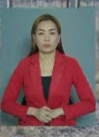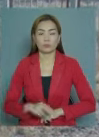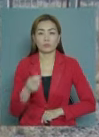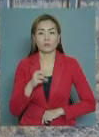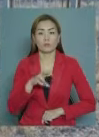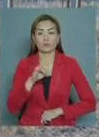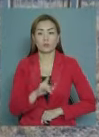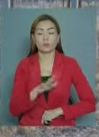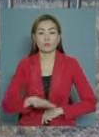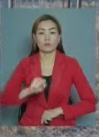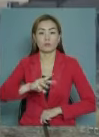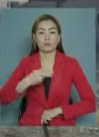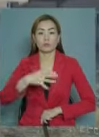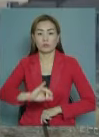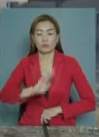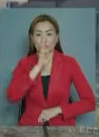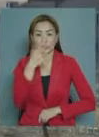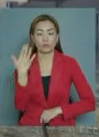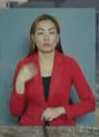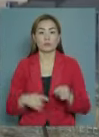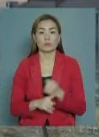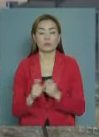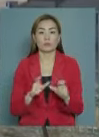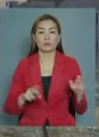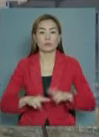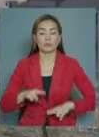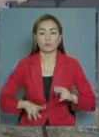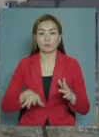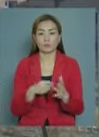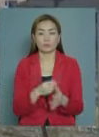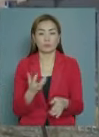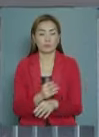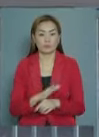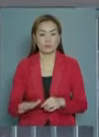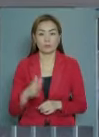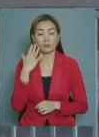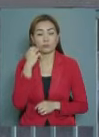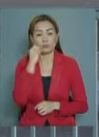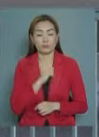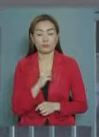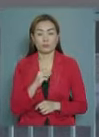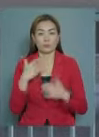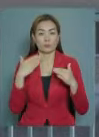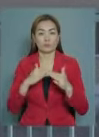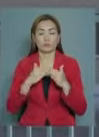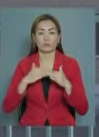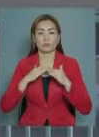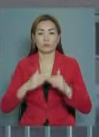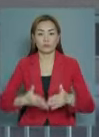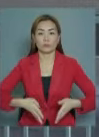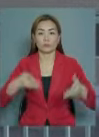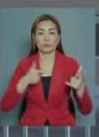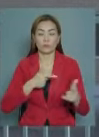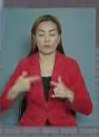Дамбы селосының Амангелді ауылында осыдан 4 жыл бұрын басталған мектеп құрылысы әлі бітер емес. Қабырғасы көтеріліп, шатыры жабылып, сырт